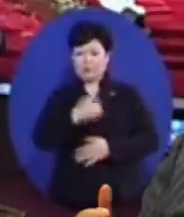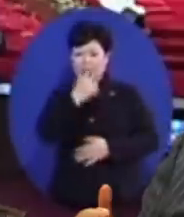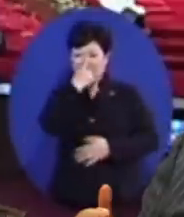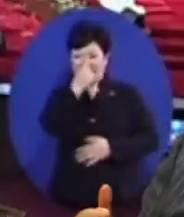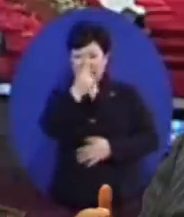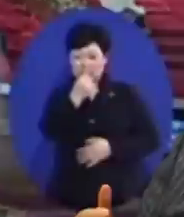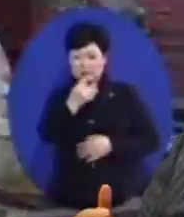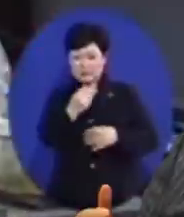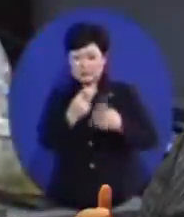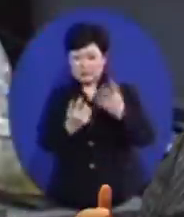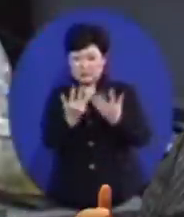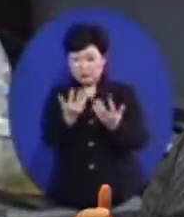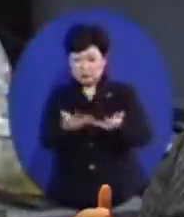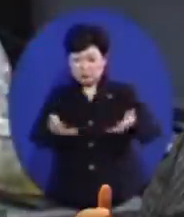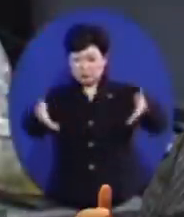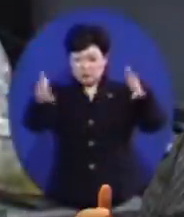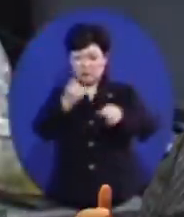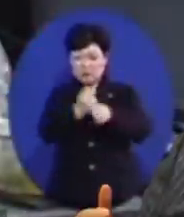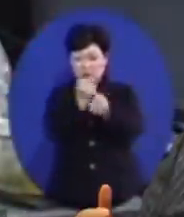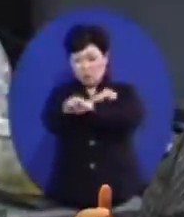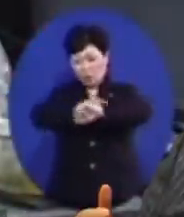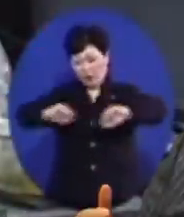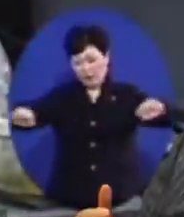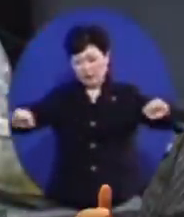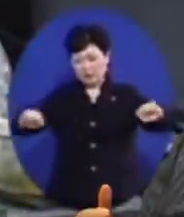가시둥지에 데리고 왔습니다. 광야는 가시둥지입니다.